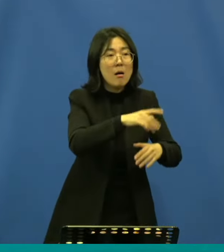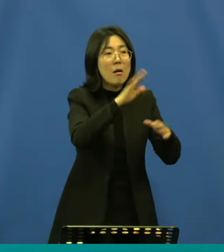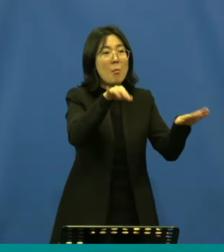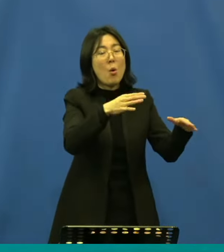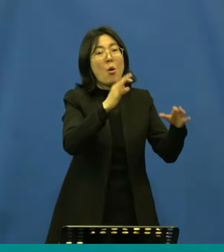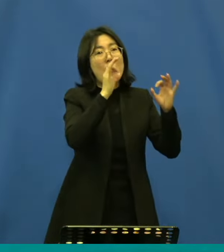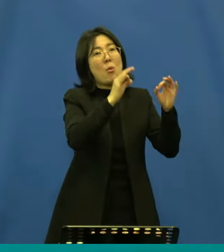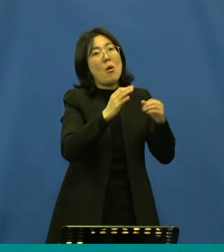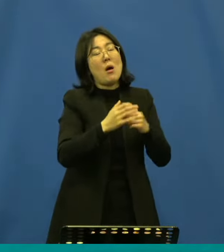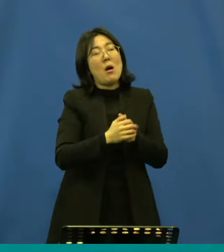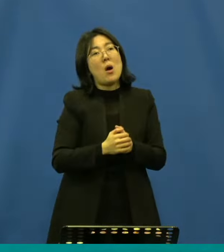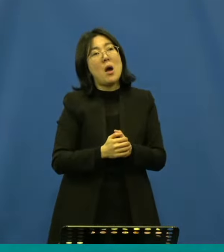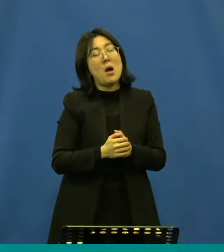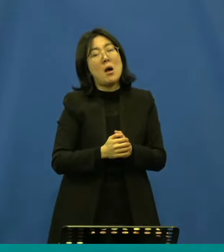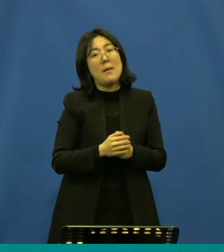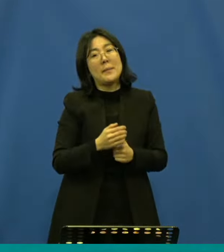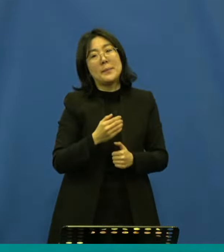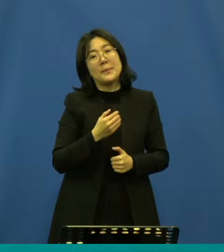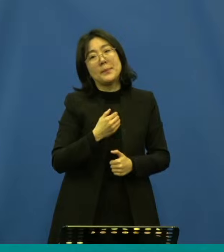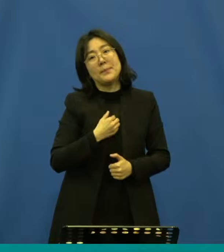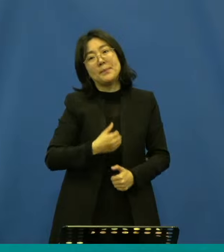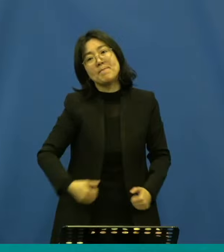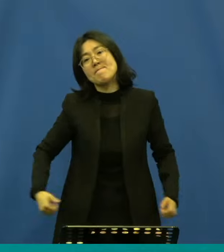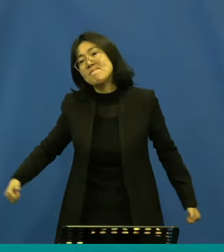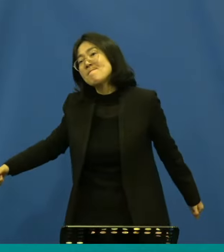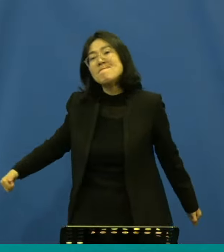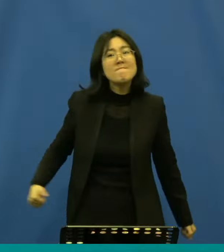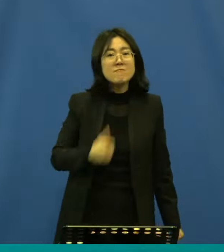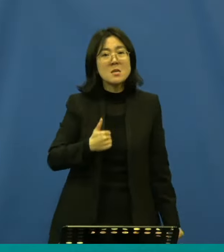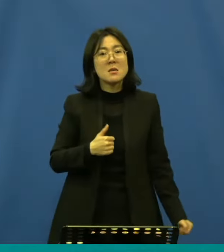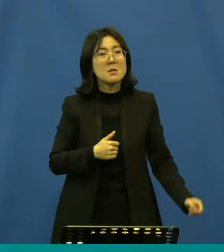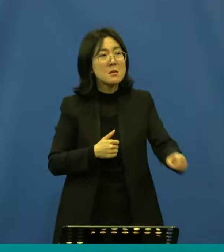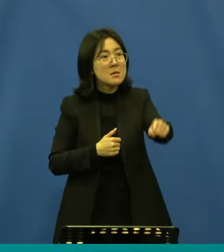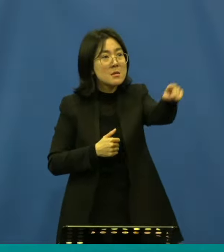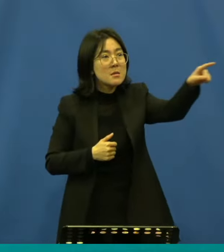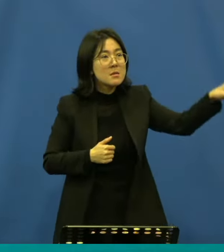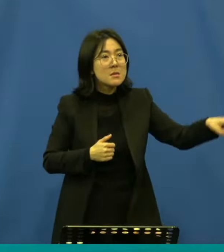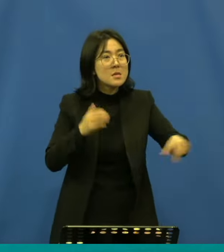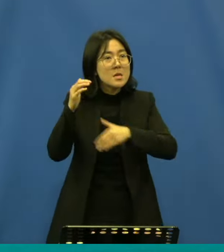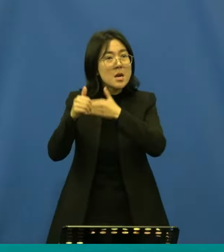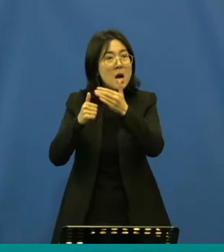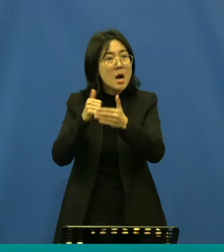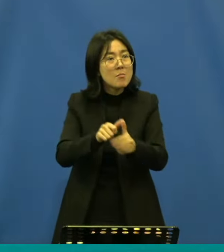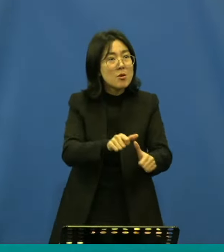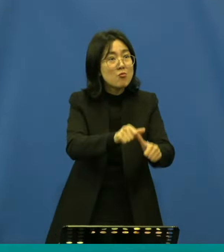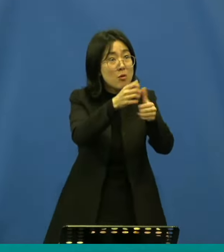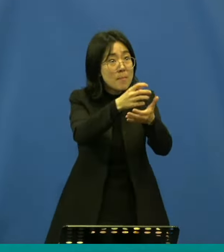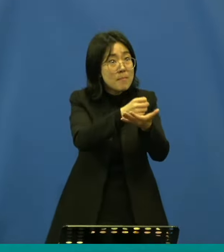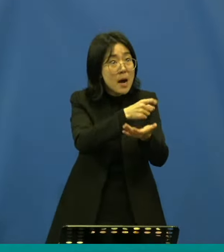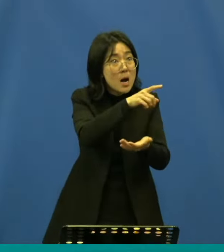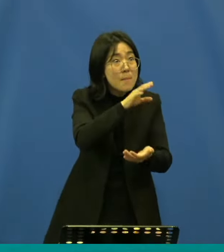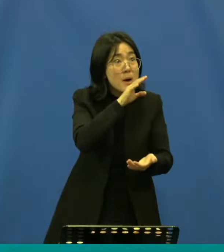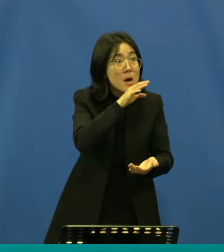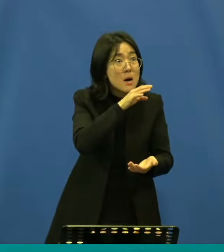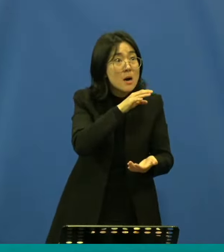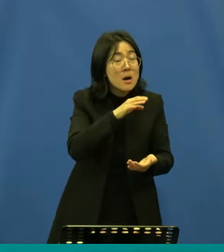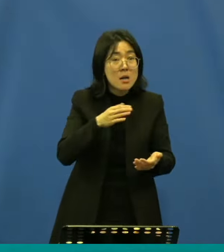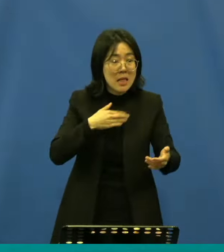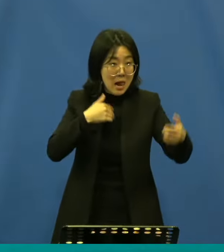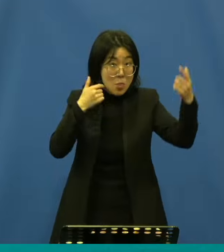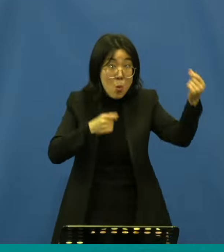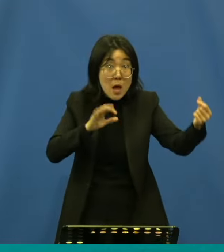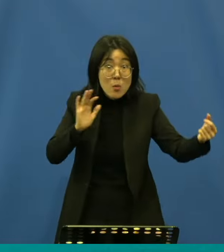굉장히 강조죠. 분노했다는. 그 말은 받아들이고 싶지 않은 최악의